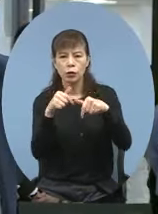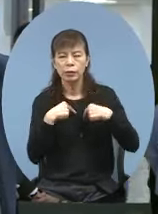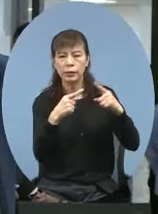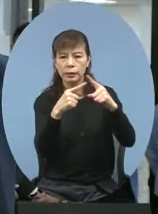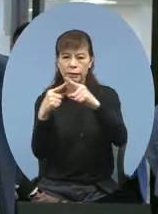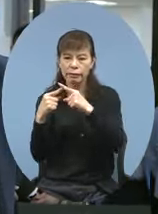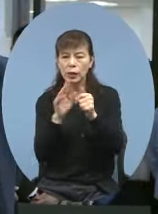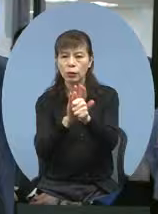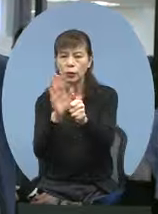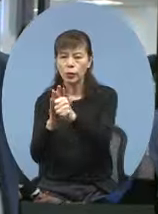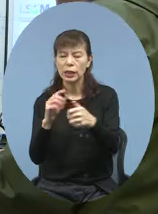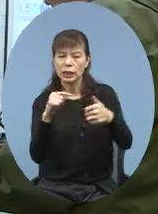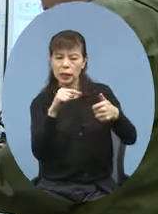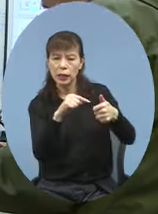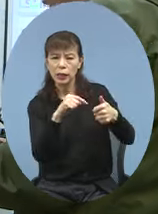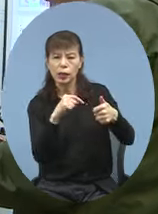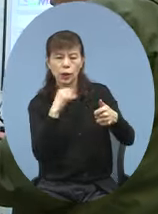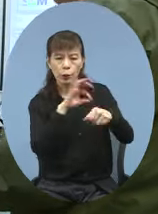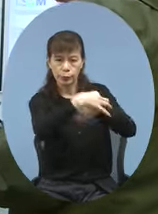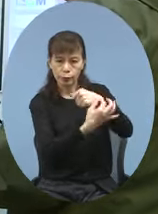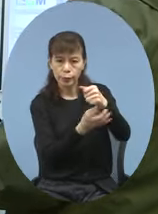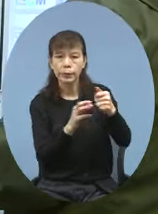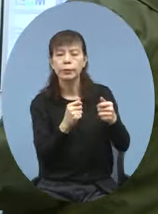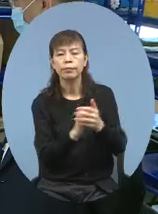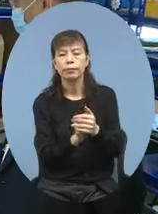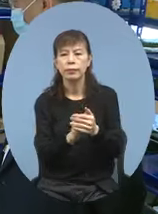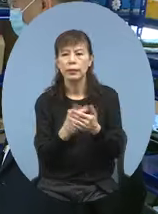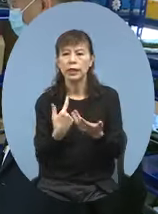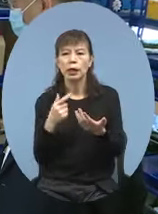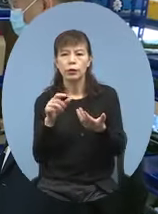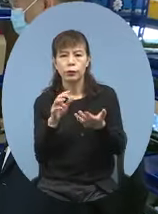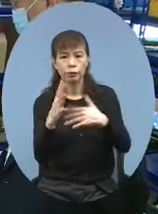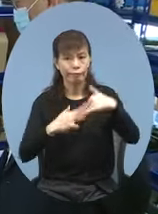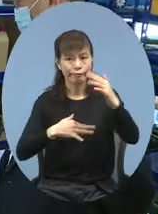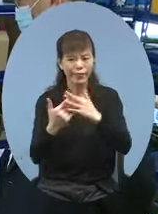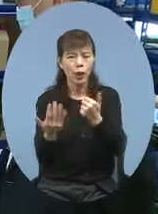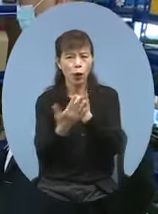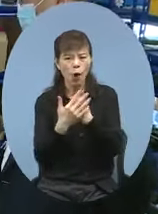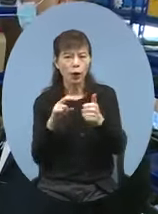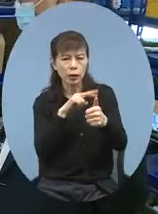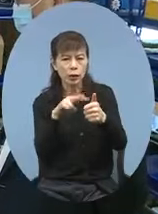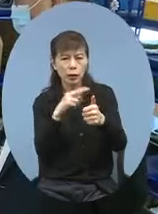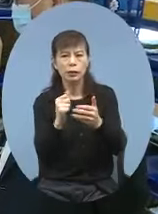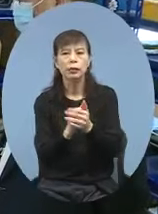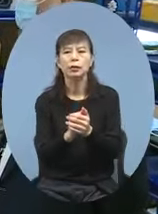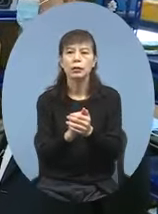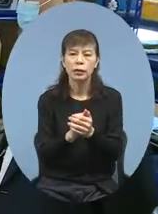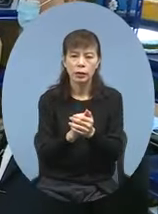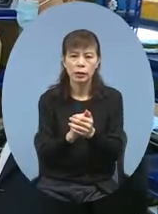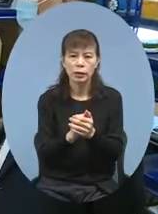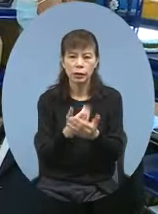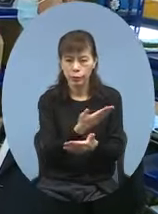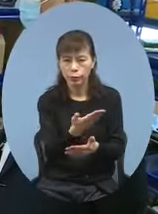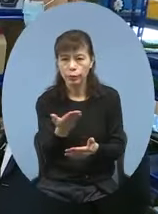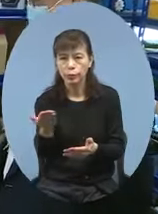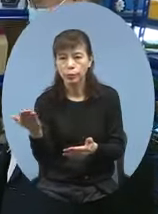人員亦都會協助受檢疫的人士佩戴手環。 今次用科技嚟到幫我哋做檢疫咧，就真係大